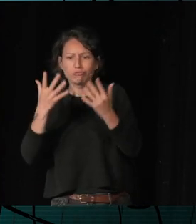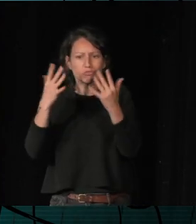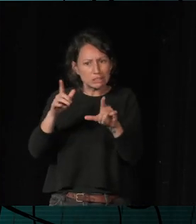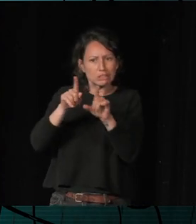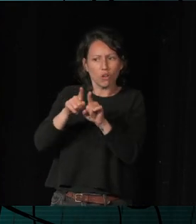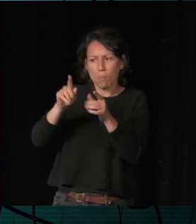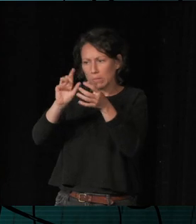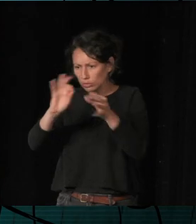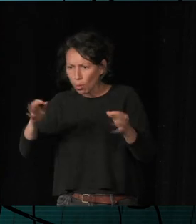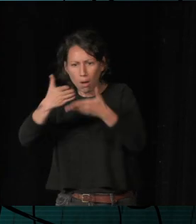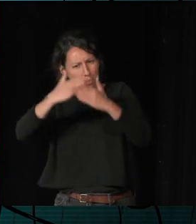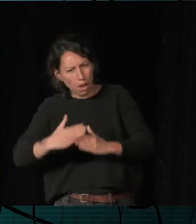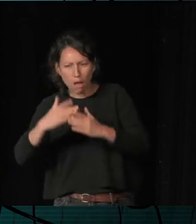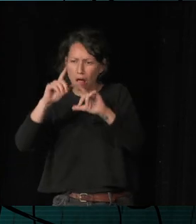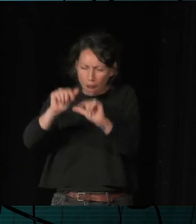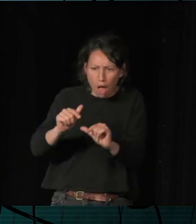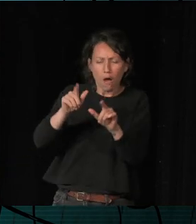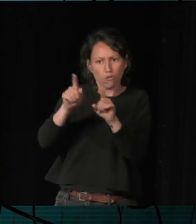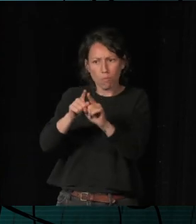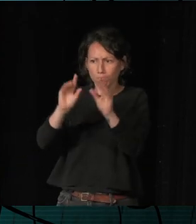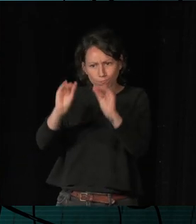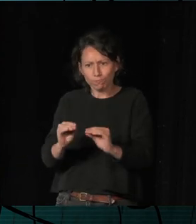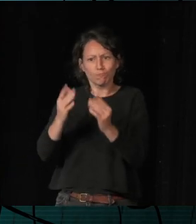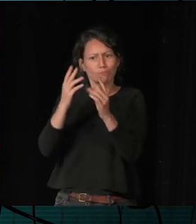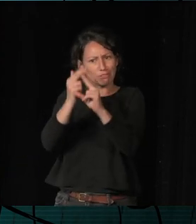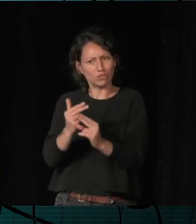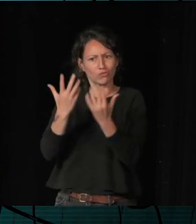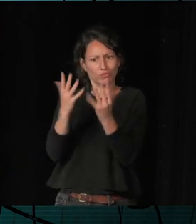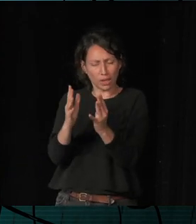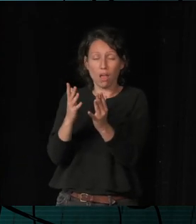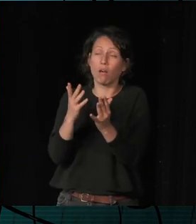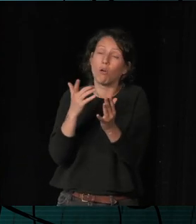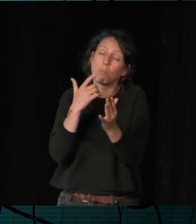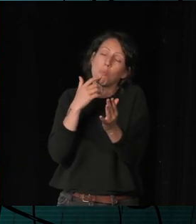dramaturgique, narratologique du terme, je pense que horreur ou autre,